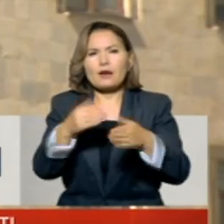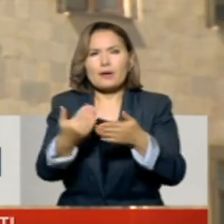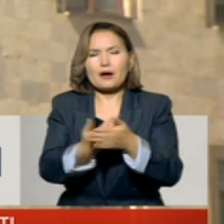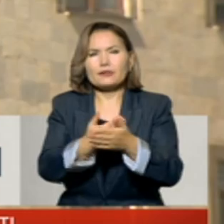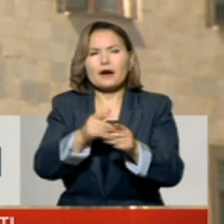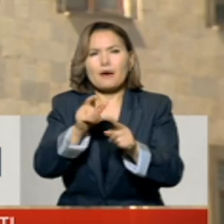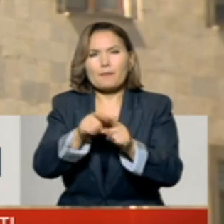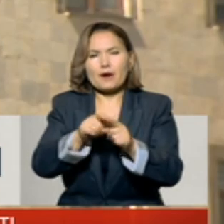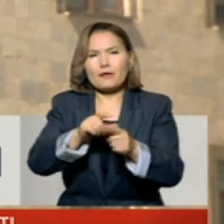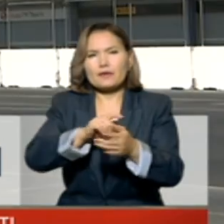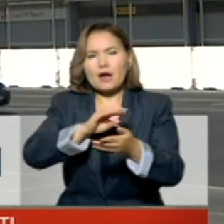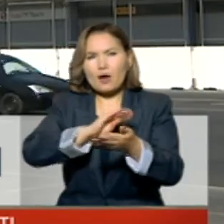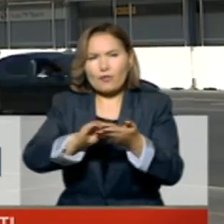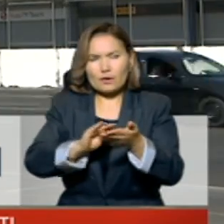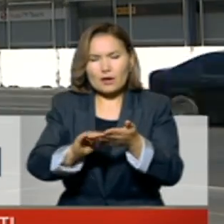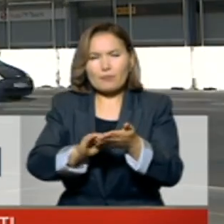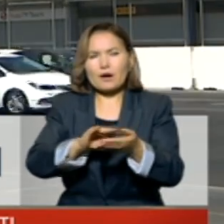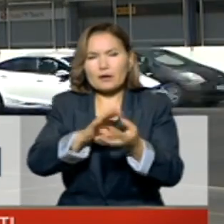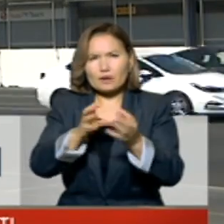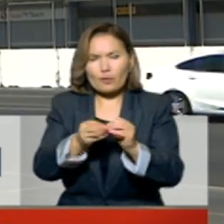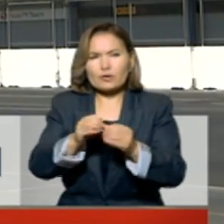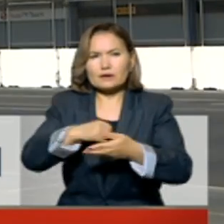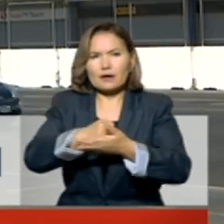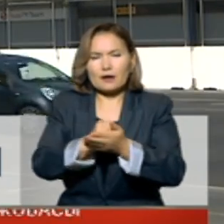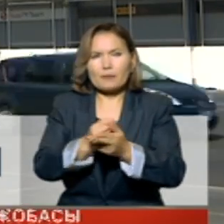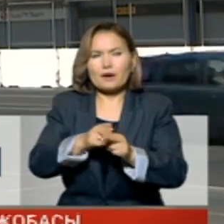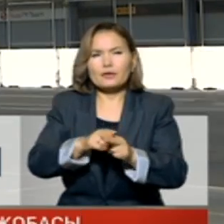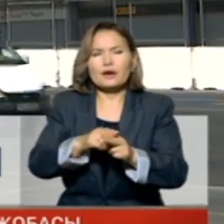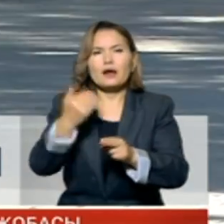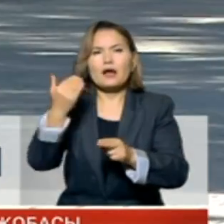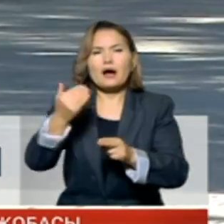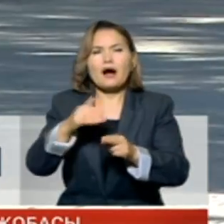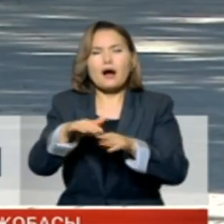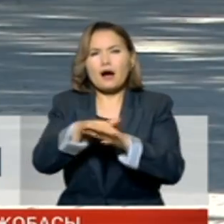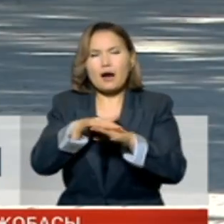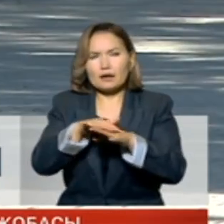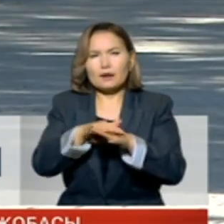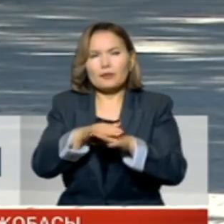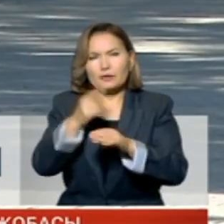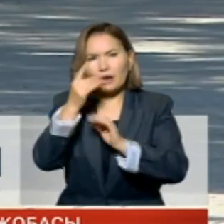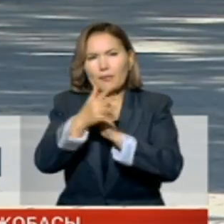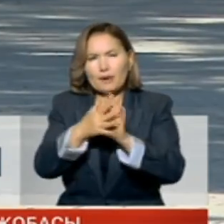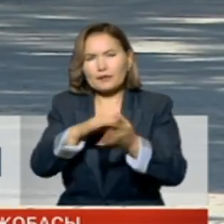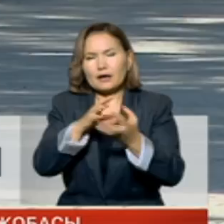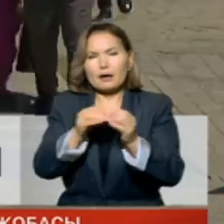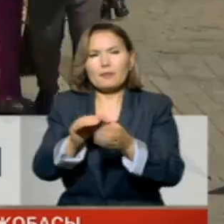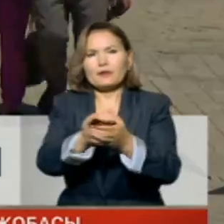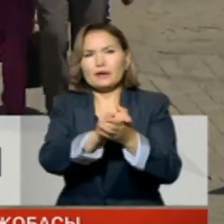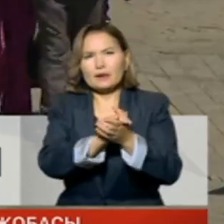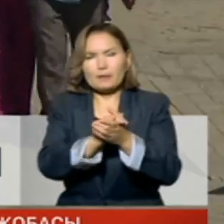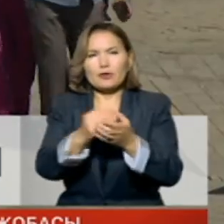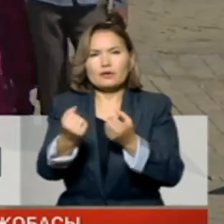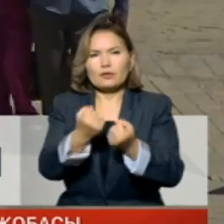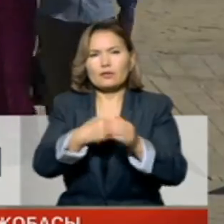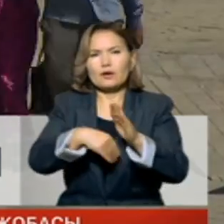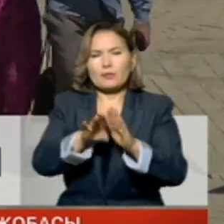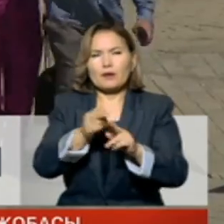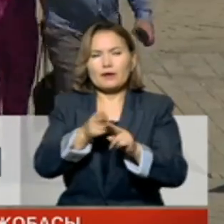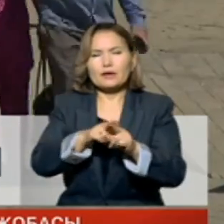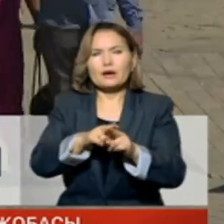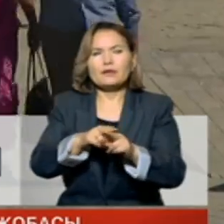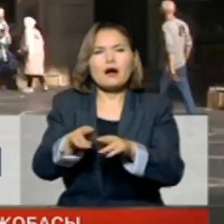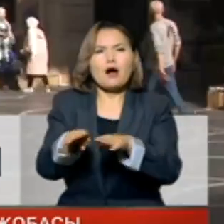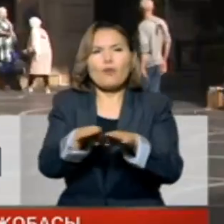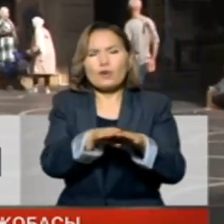жаңа әліппидің нұсқасы әзірге жарияланған жоқ. Бұл әліппи түркі халықтар арасындағы өзара түсіністік пен ынтымақтастықты нығайтады. Ортақ